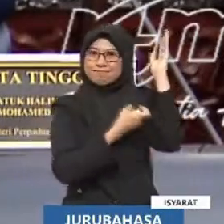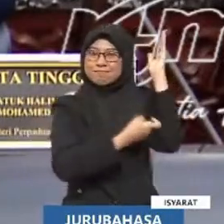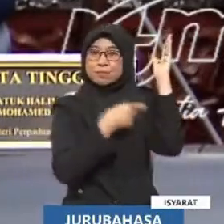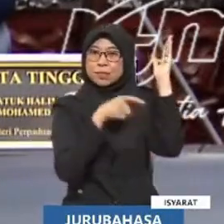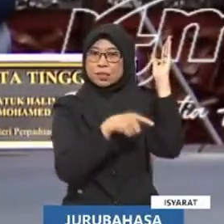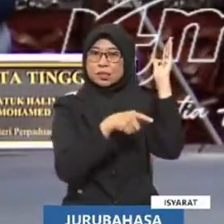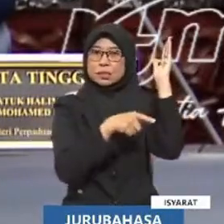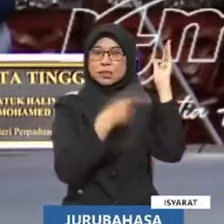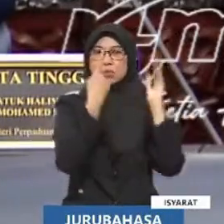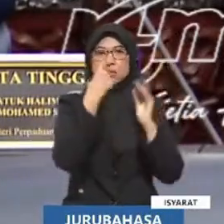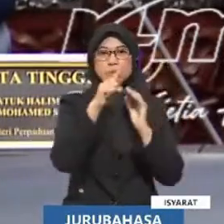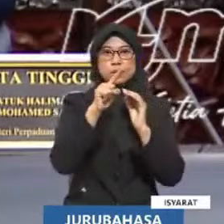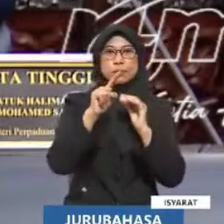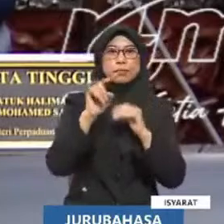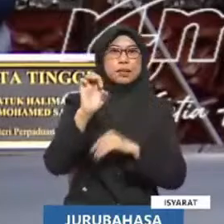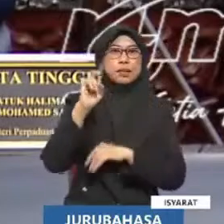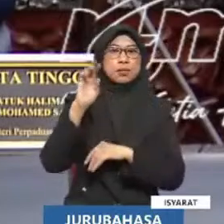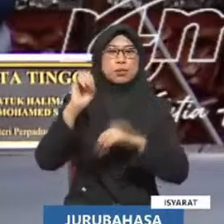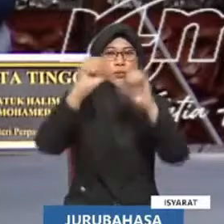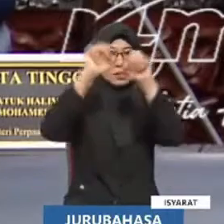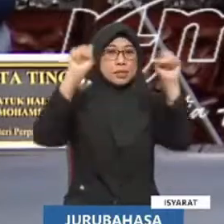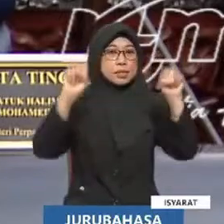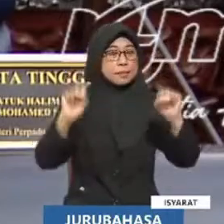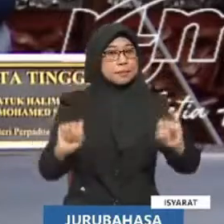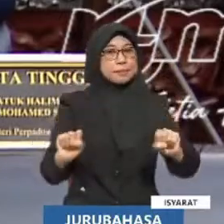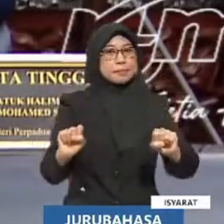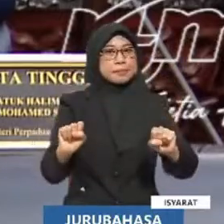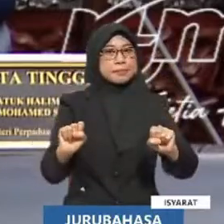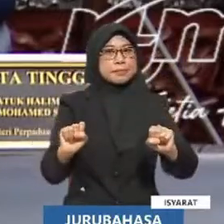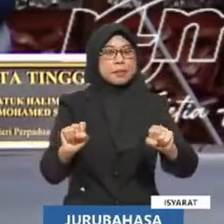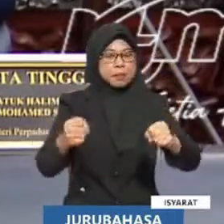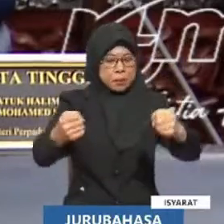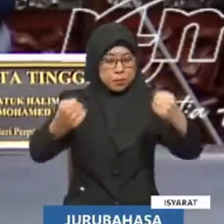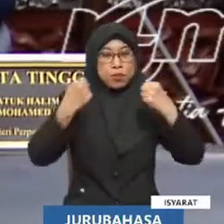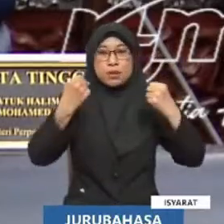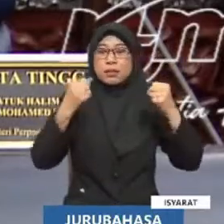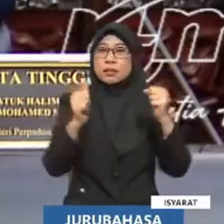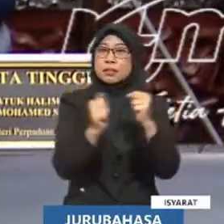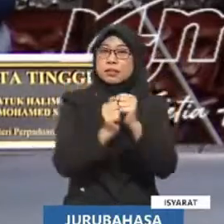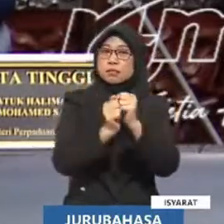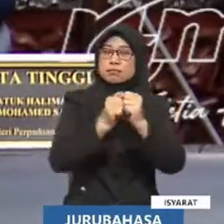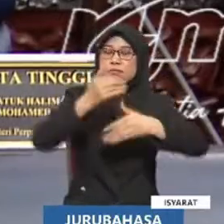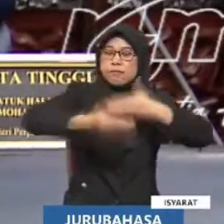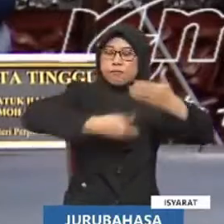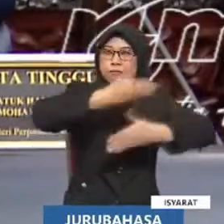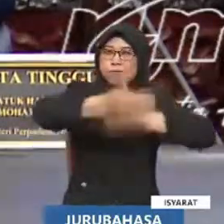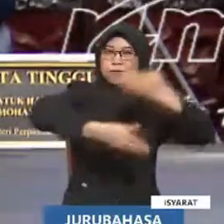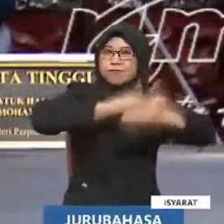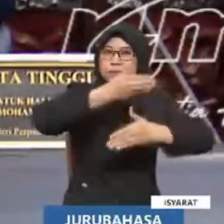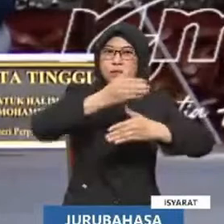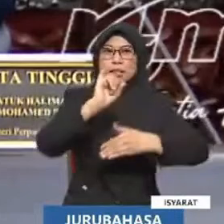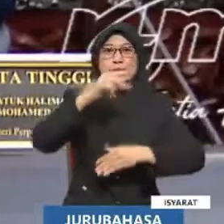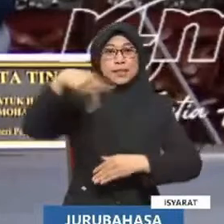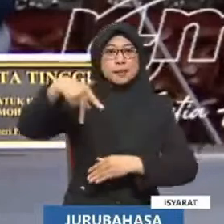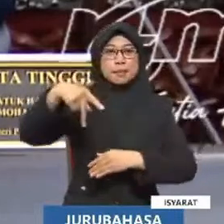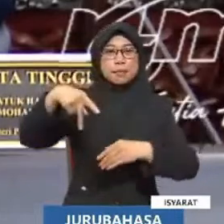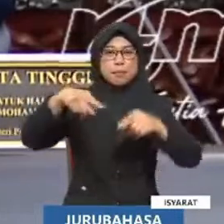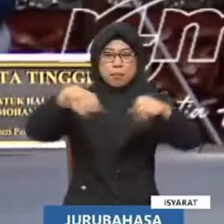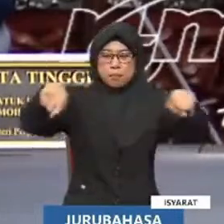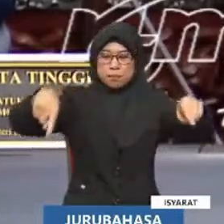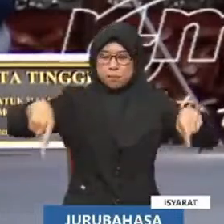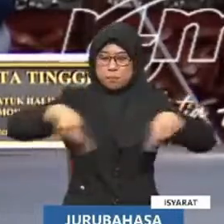ini untuk satu ekosistem lebih-lebih mampan yaitu dengan memprosesnya untuk menjadikan chipboard